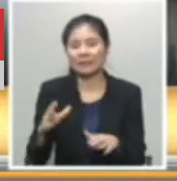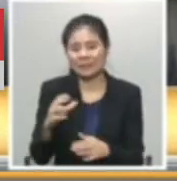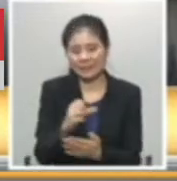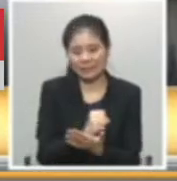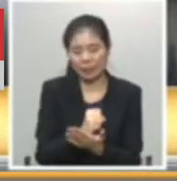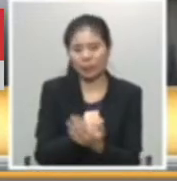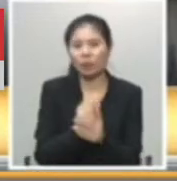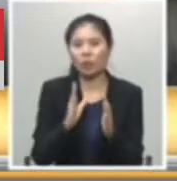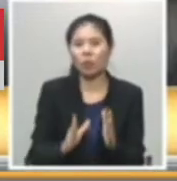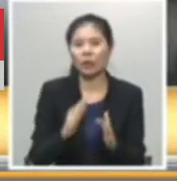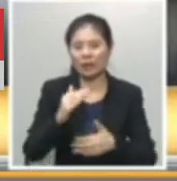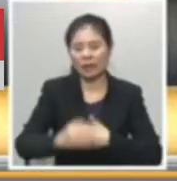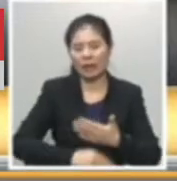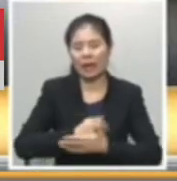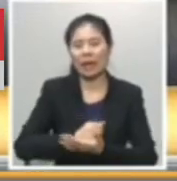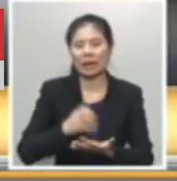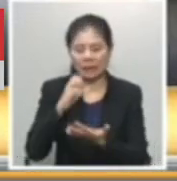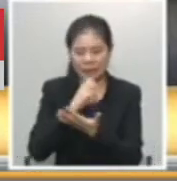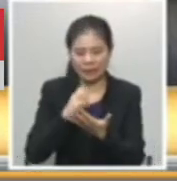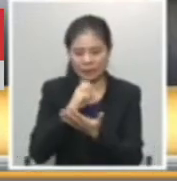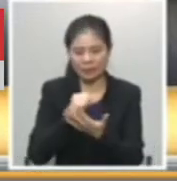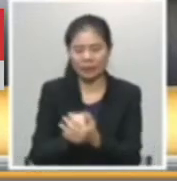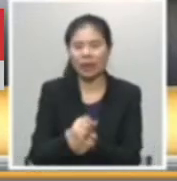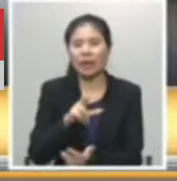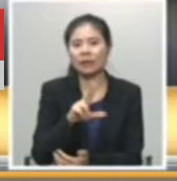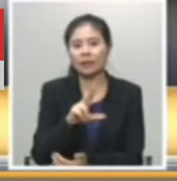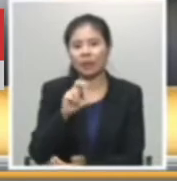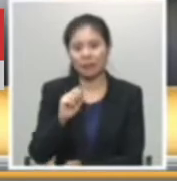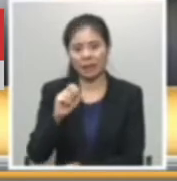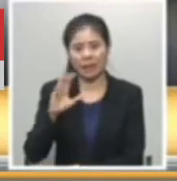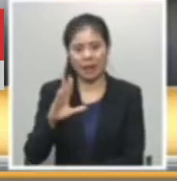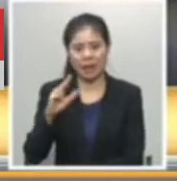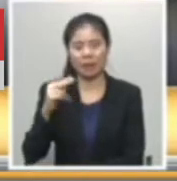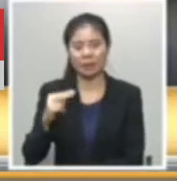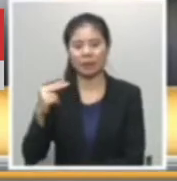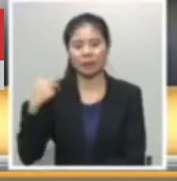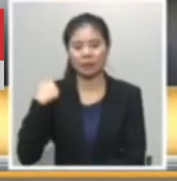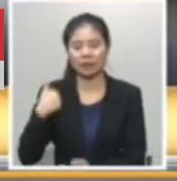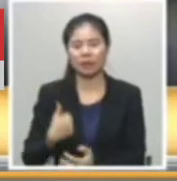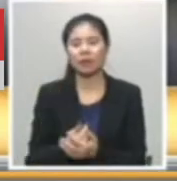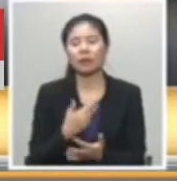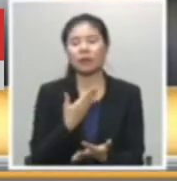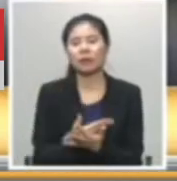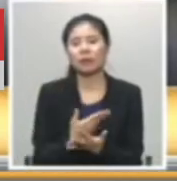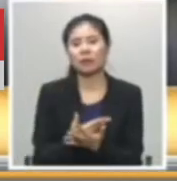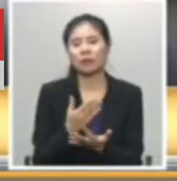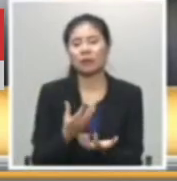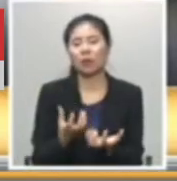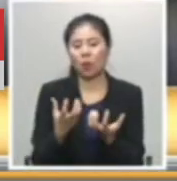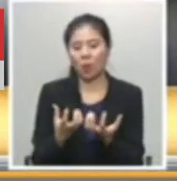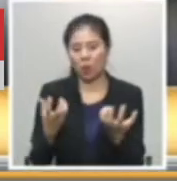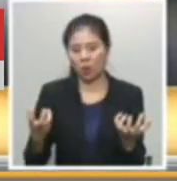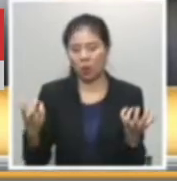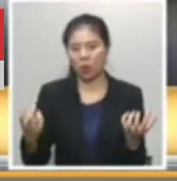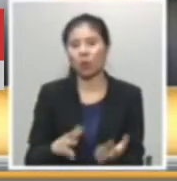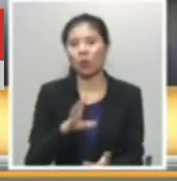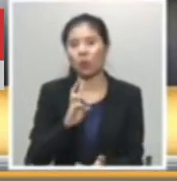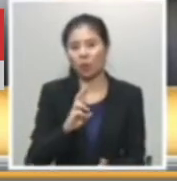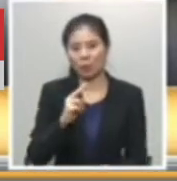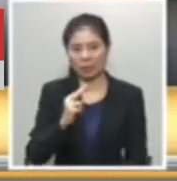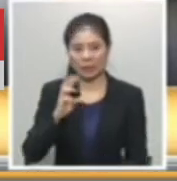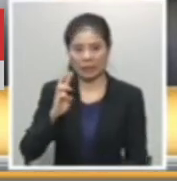เนี่ยสูงถึง 350,000 คดีครับมีมูลค่าของกลางสูงถึง 60,000 ล้าน